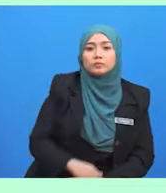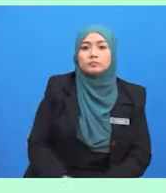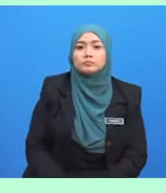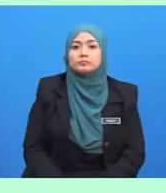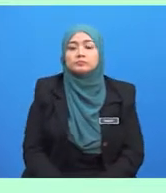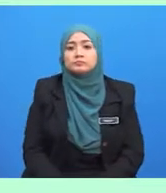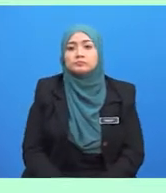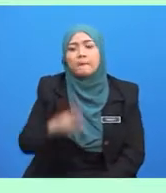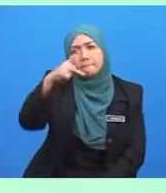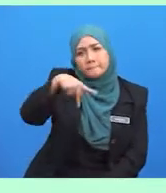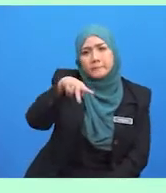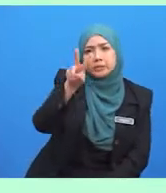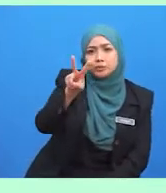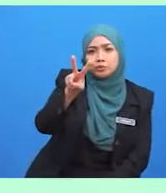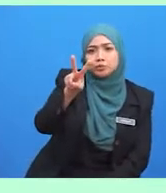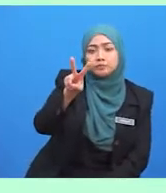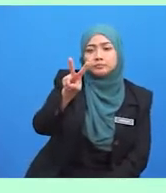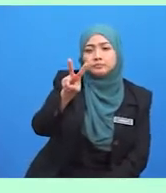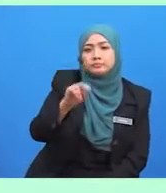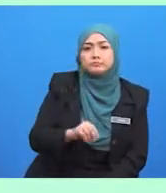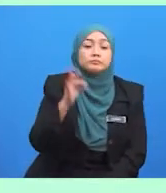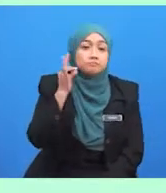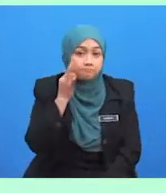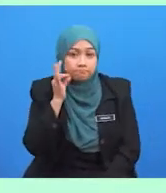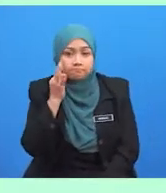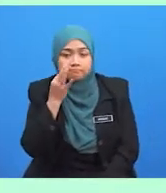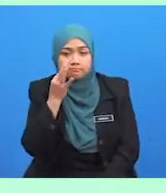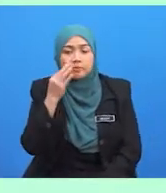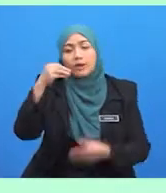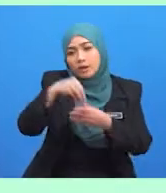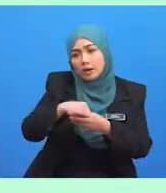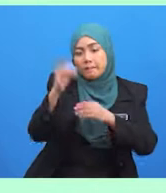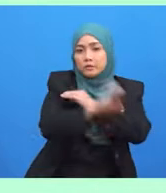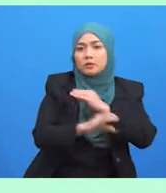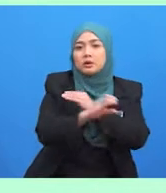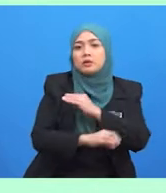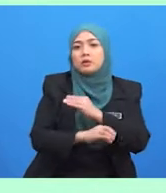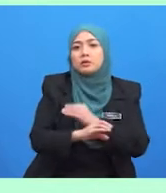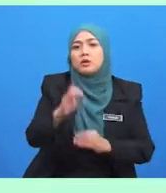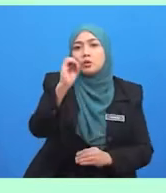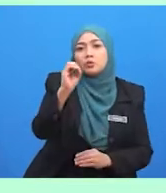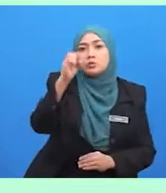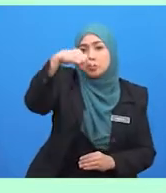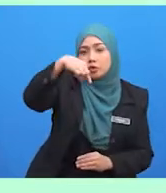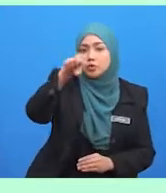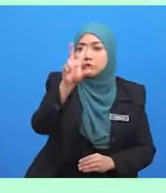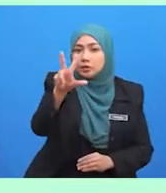tingkat harga P2, jumlah penawaran beras dalam negara adalah sebanyak 0Q3.